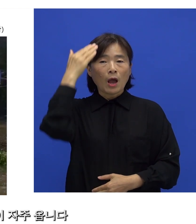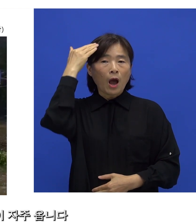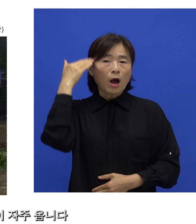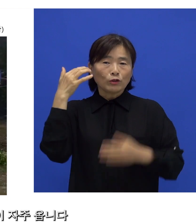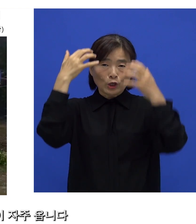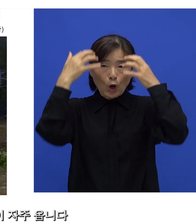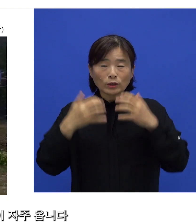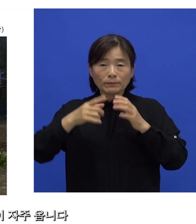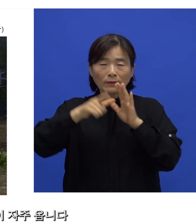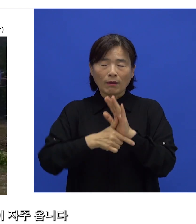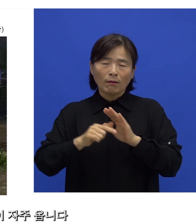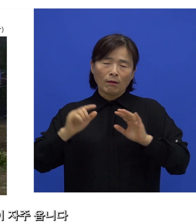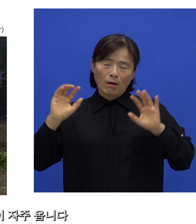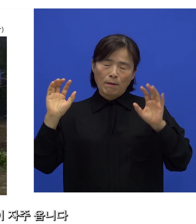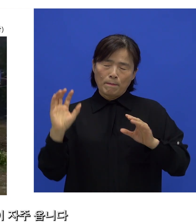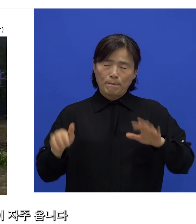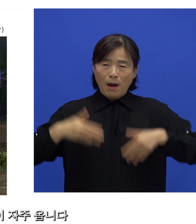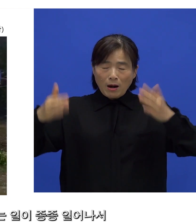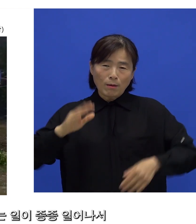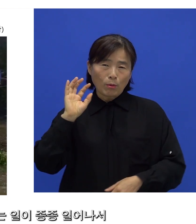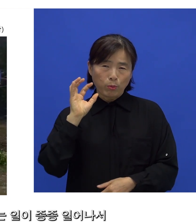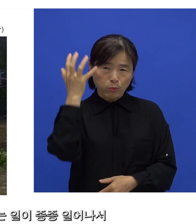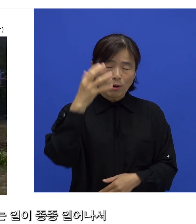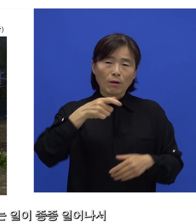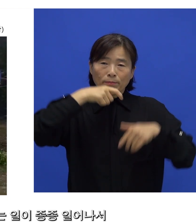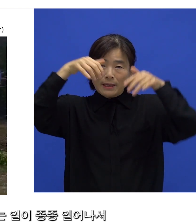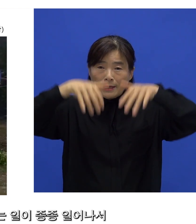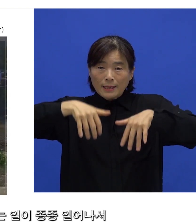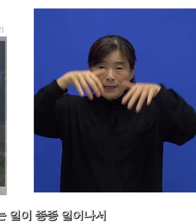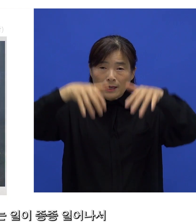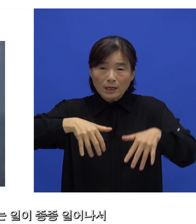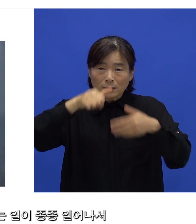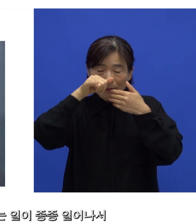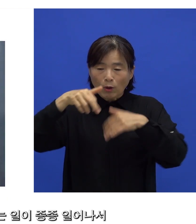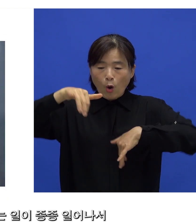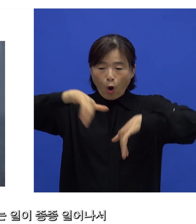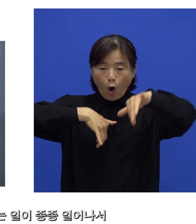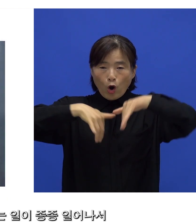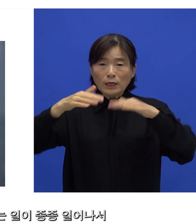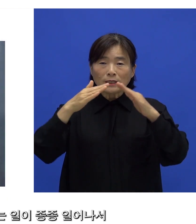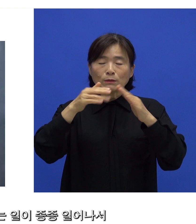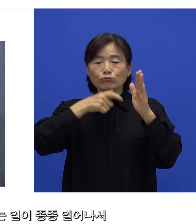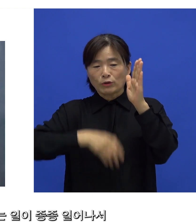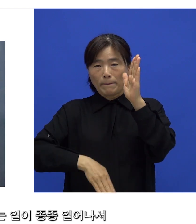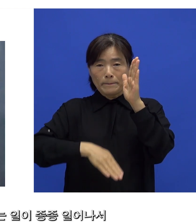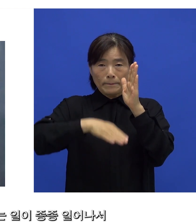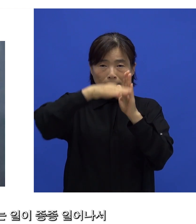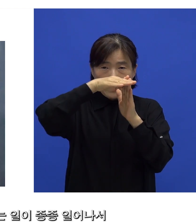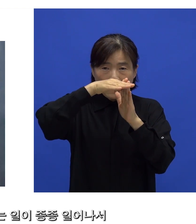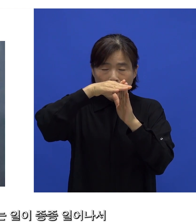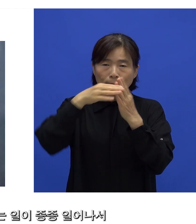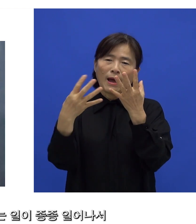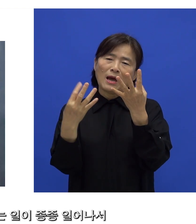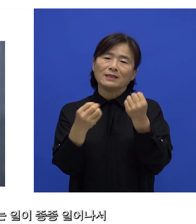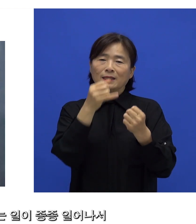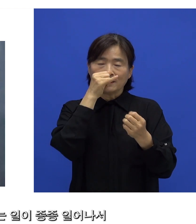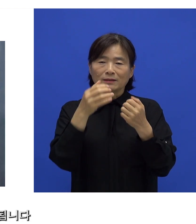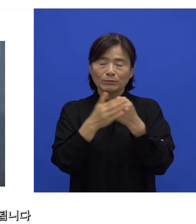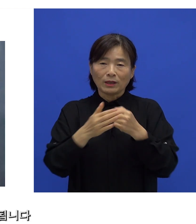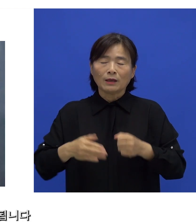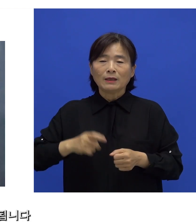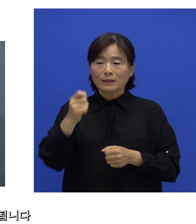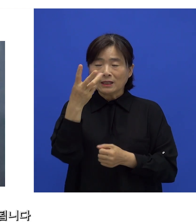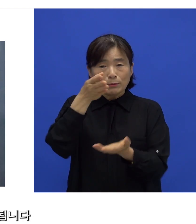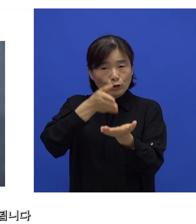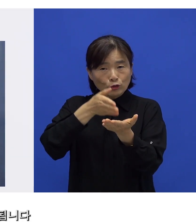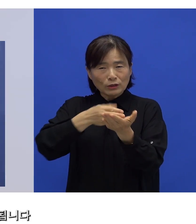여름이 되면 태풍이 자주 옵니다. 비가 많이 오면 거리와 집이 잠기는 일이 종종 일어나서